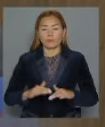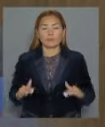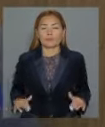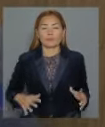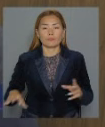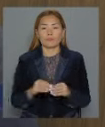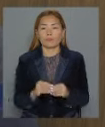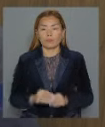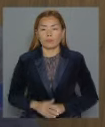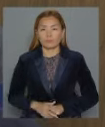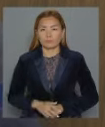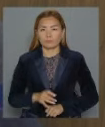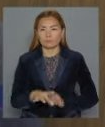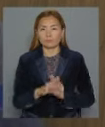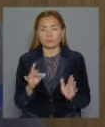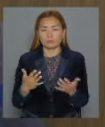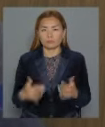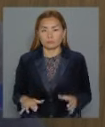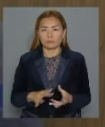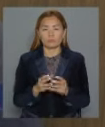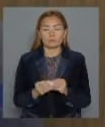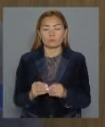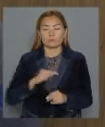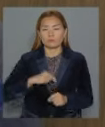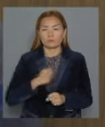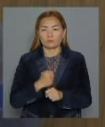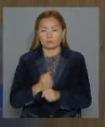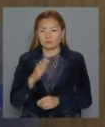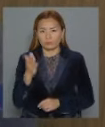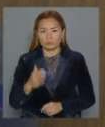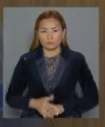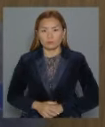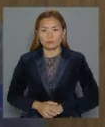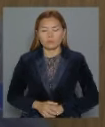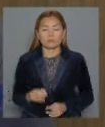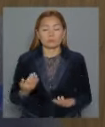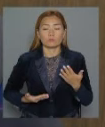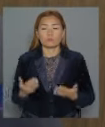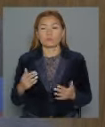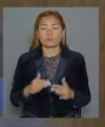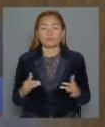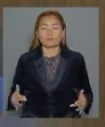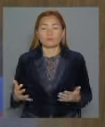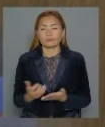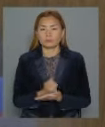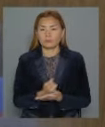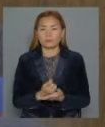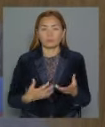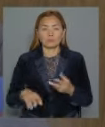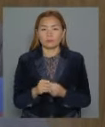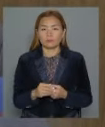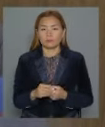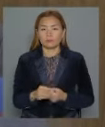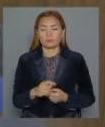оқушылардың нәтижесі белгілі болды. Сол бойынша олар жұмыстанады. Бірақ егер де түспеген оқушылар бар болатынмаса, оларда